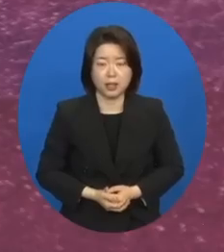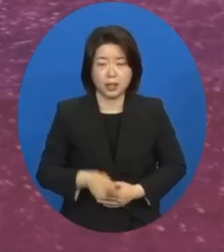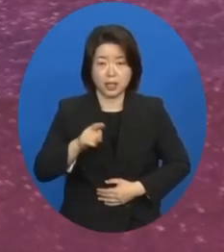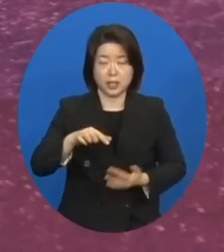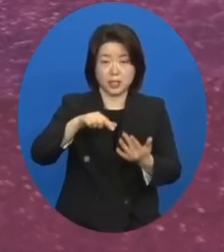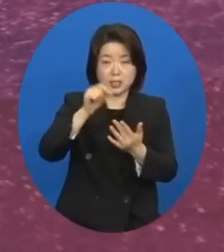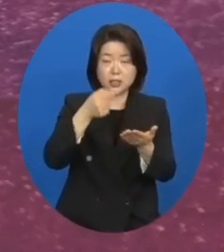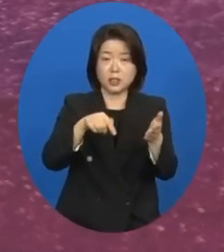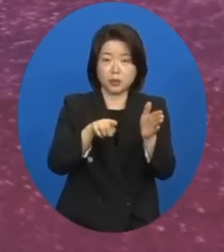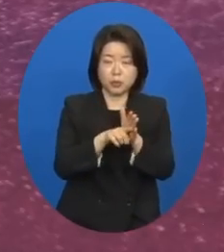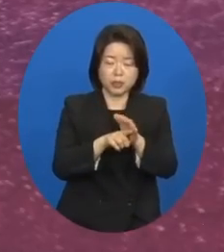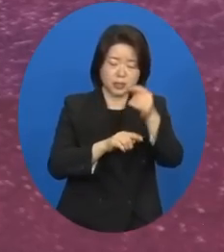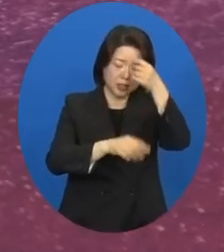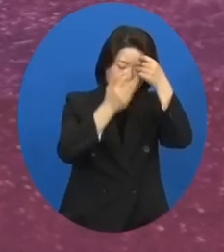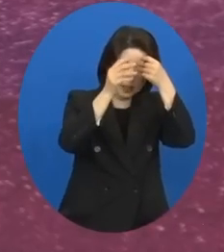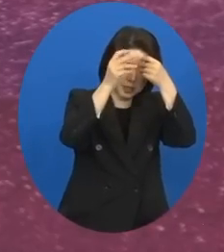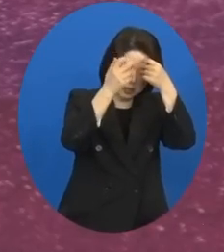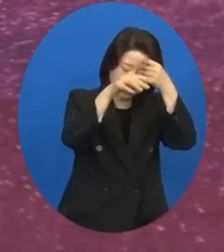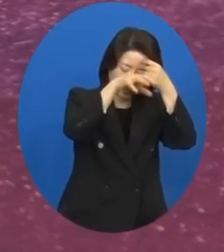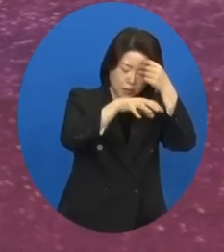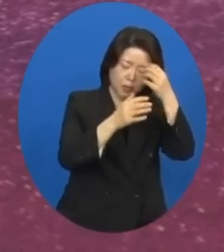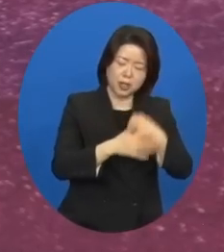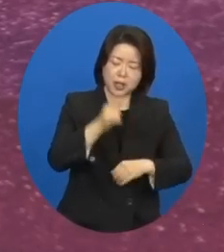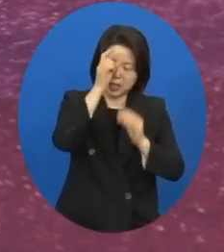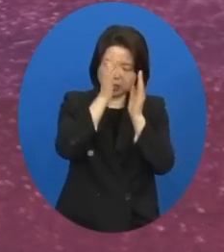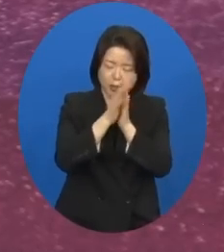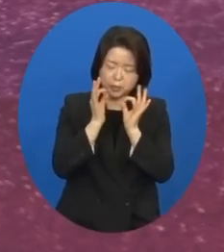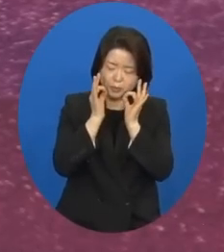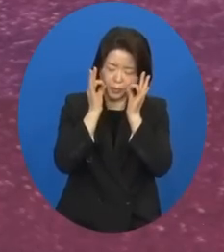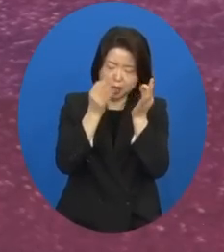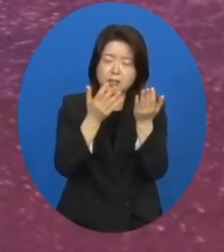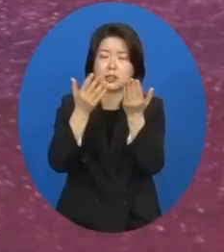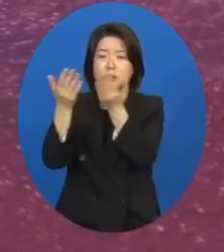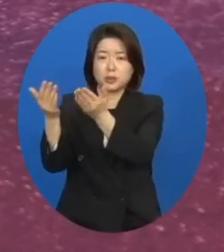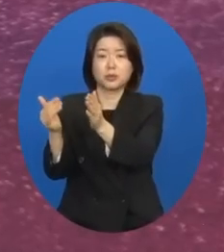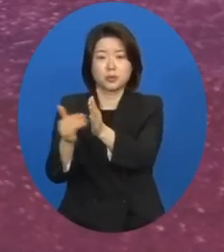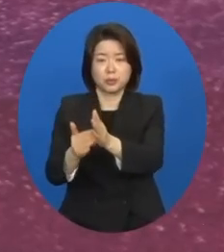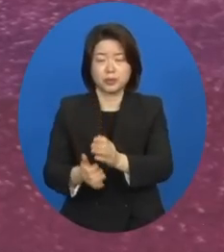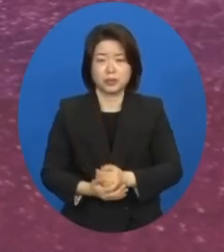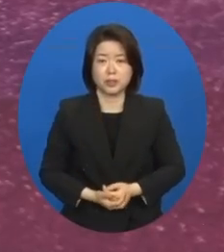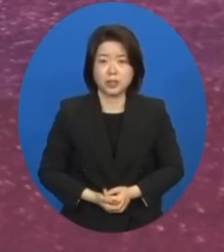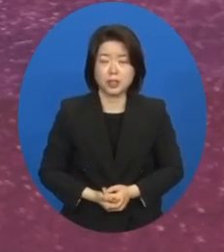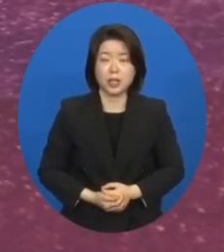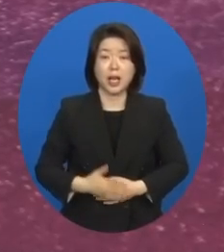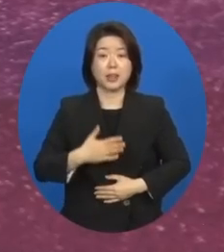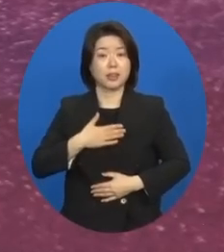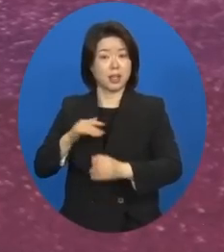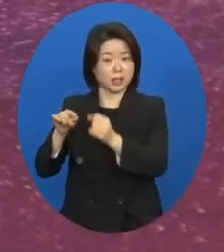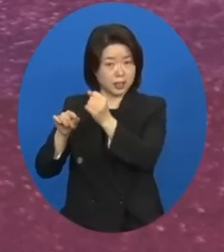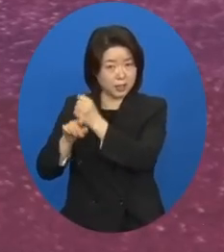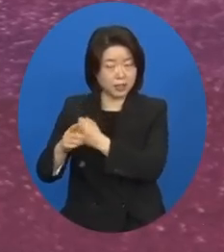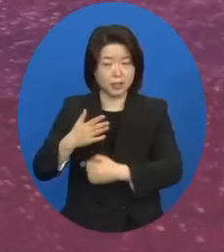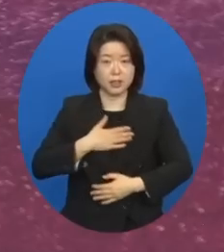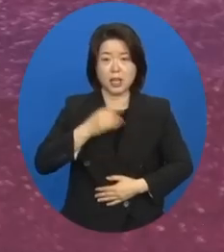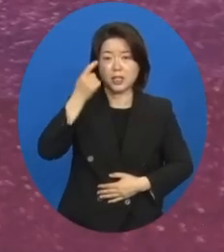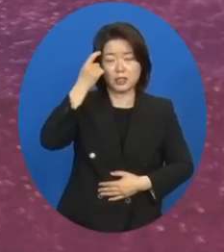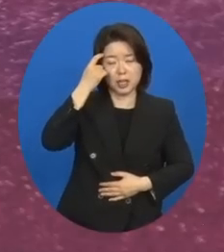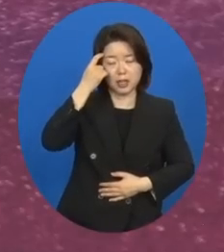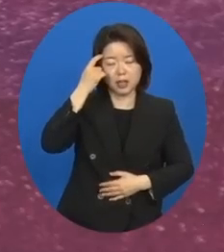선택을 위해서 겟세마네 동산에서 그렇게 간절하게 기도하시지 않았습니까? 내 뜻과 내